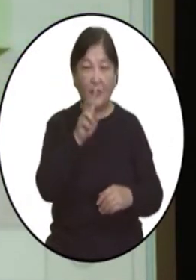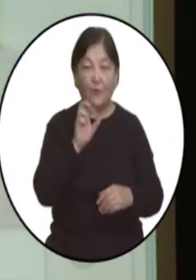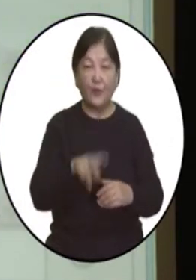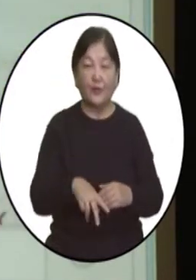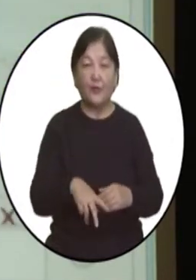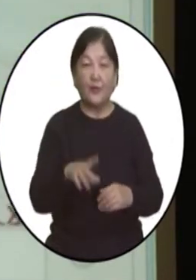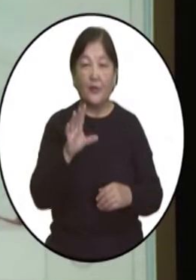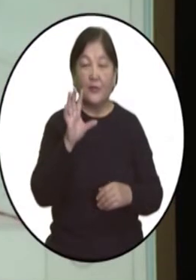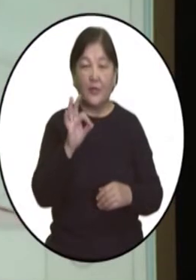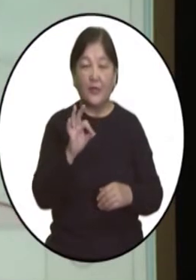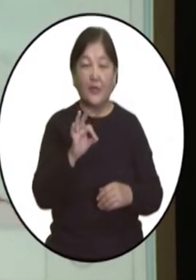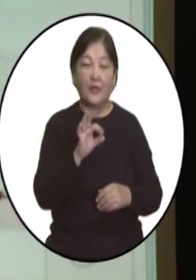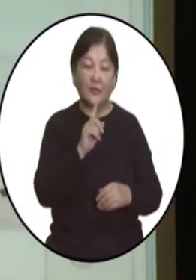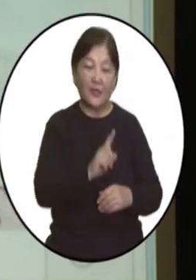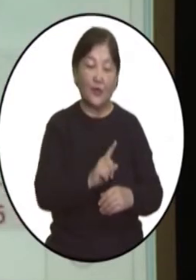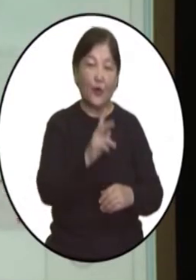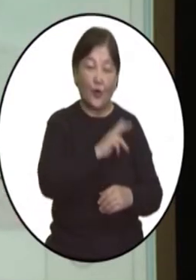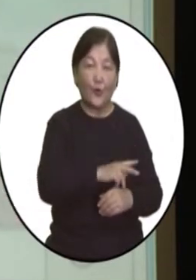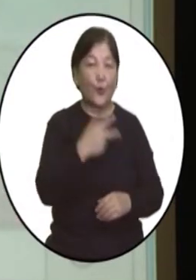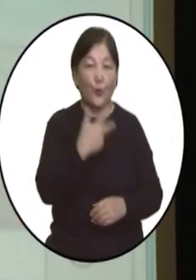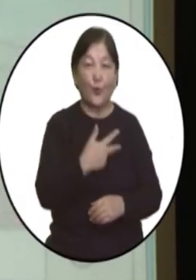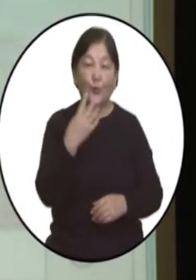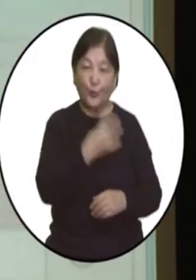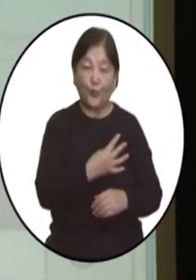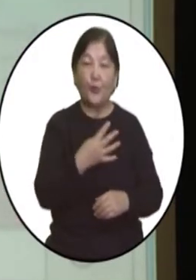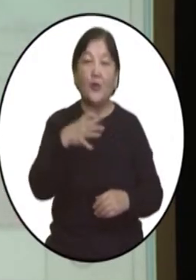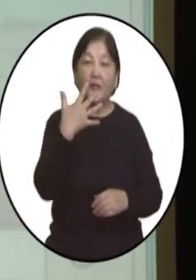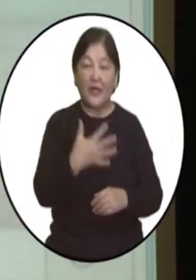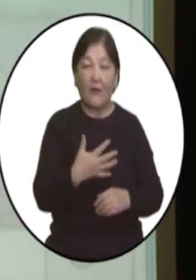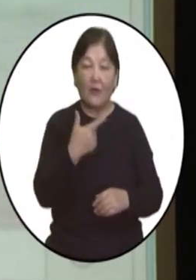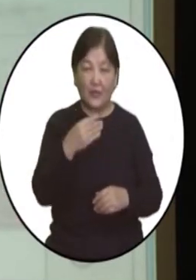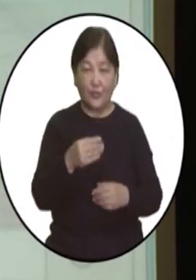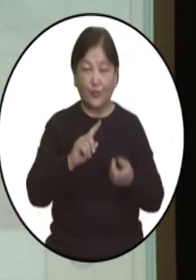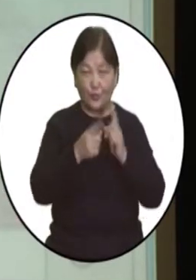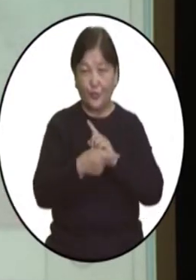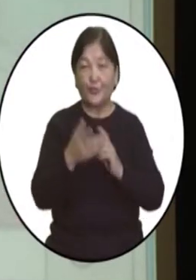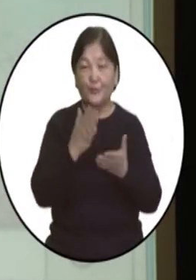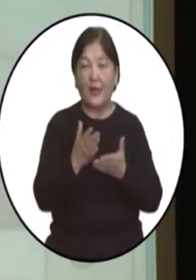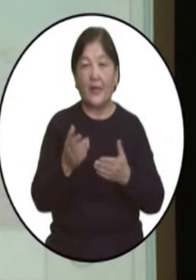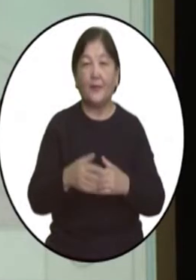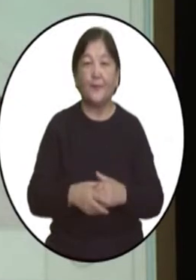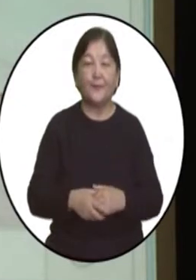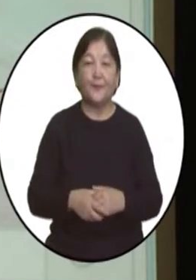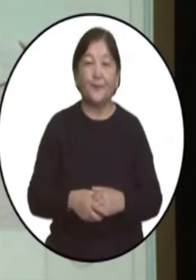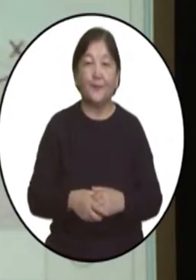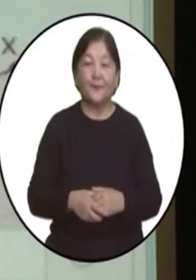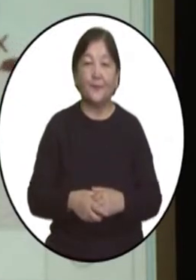Тик 1 2 3 4 5. За